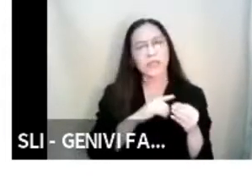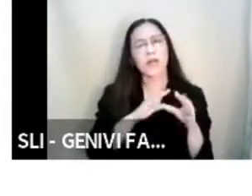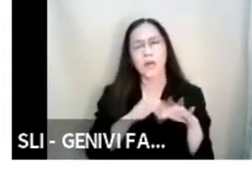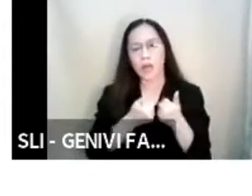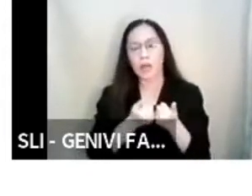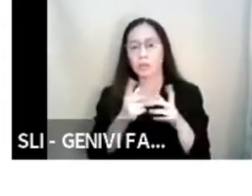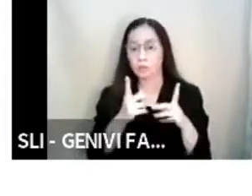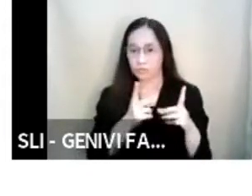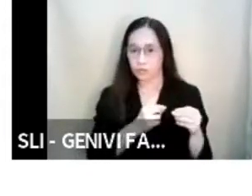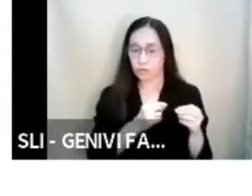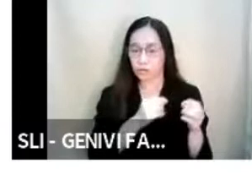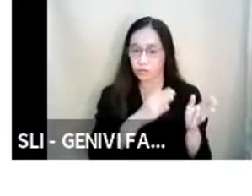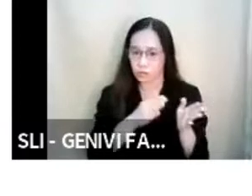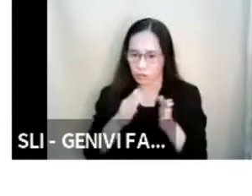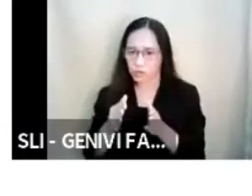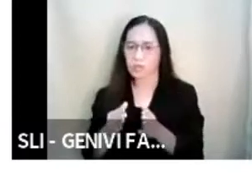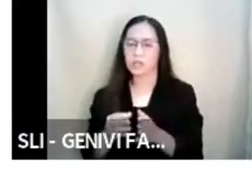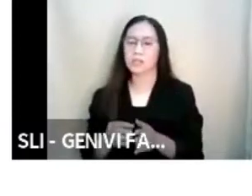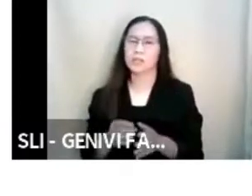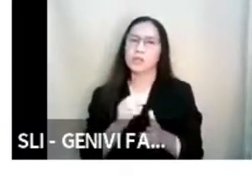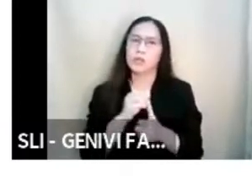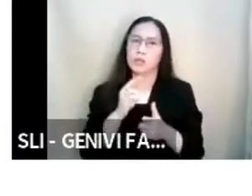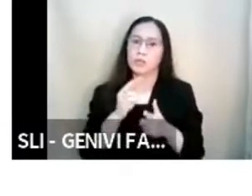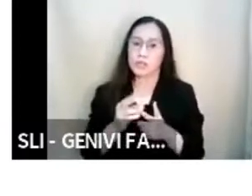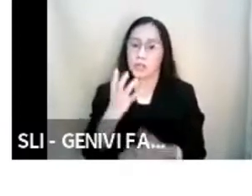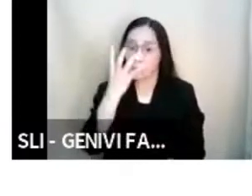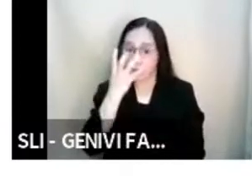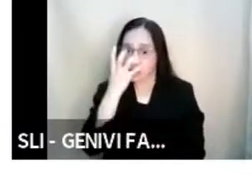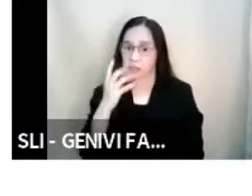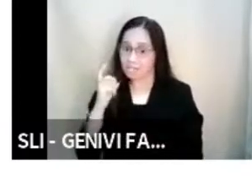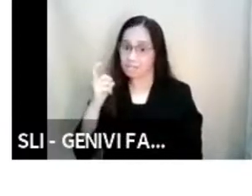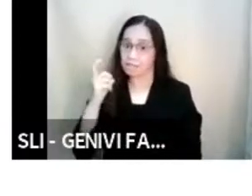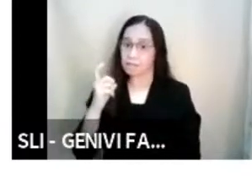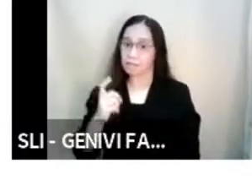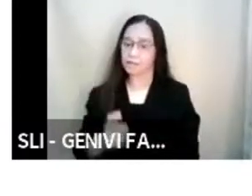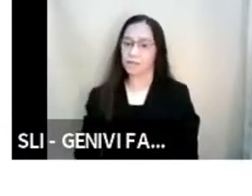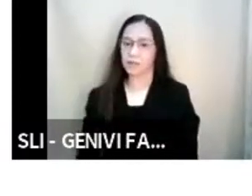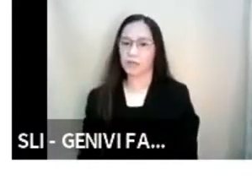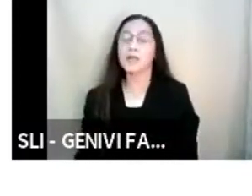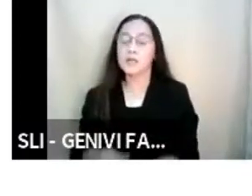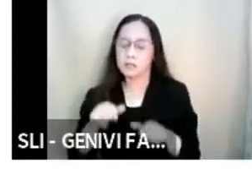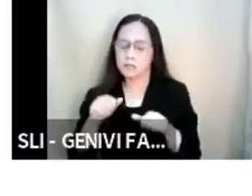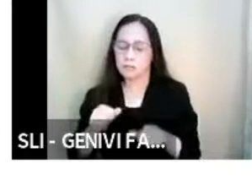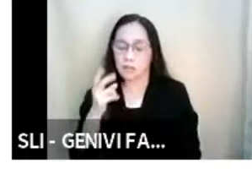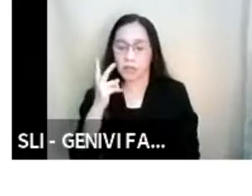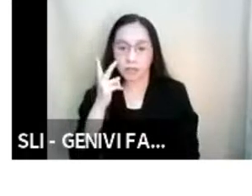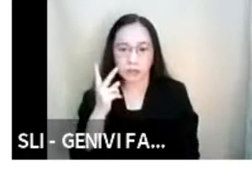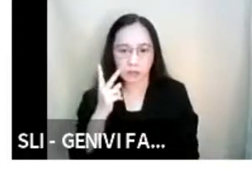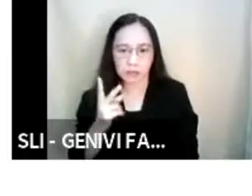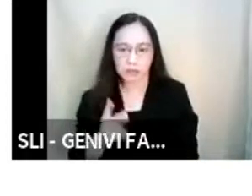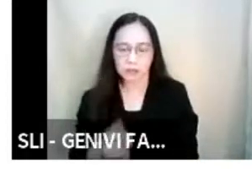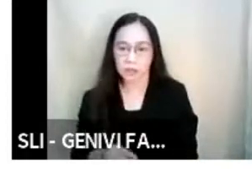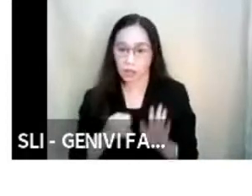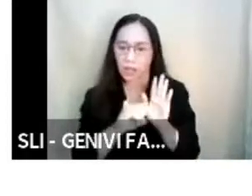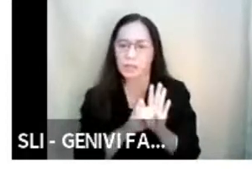niya? Or mabilis pa ba siyang magalit? No? So these are things na kailangan natin tingnan. Yung pag-identify niya